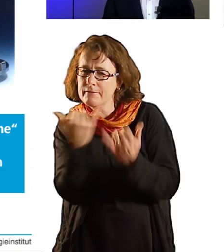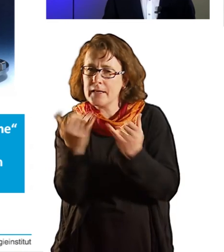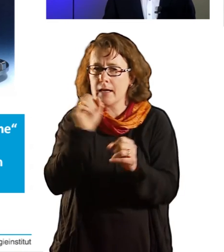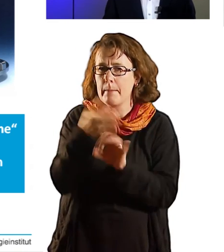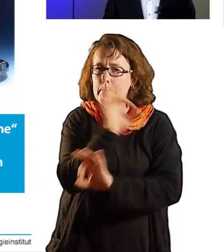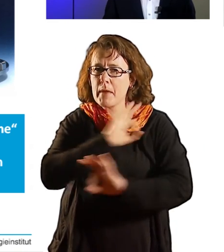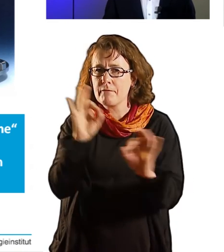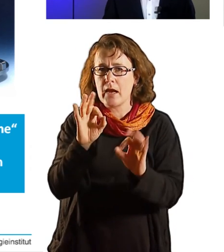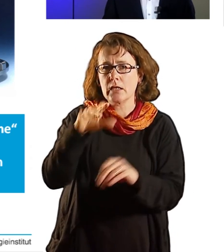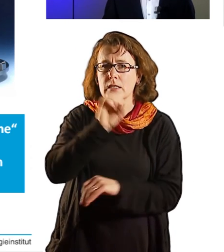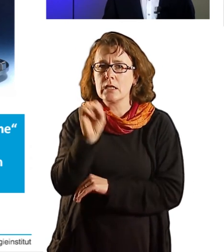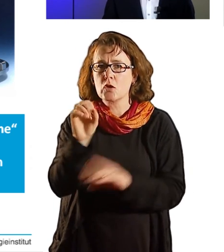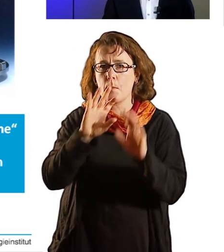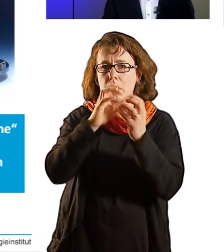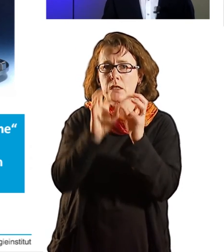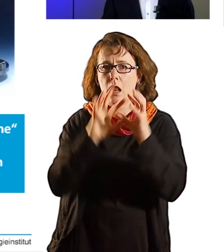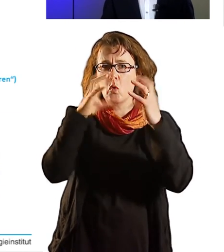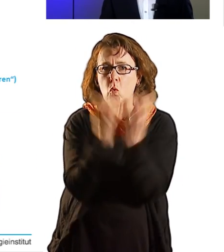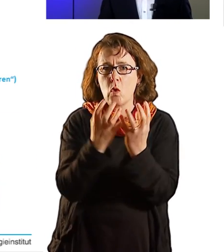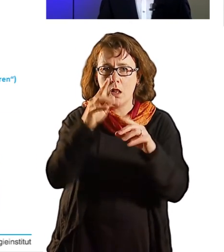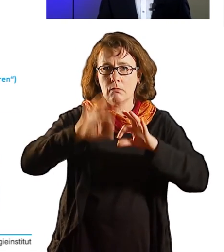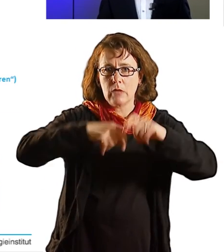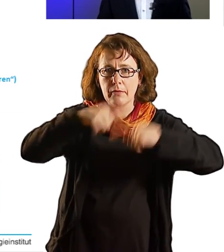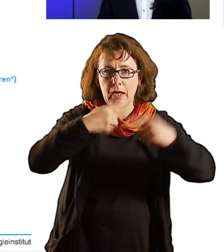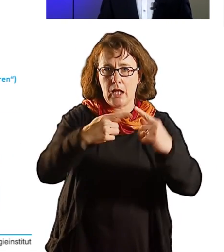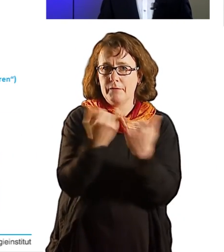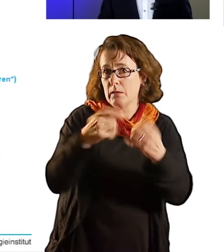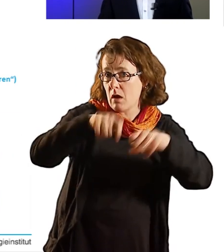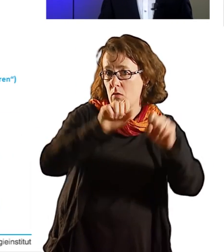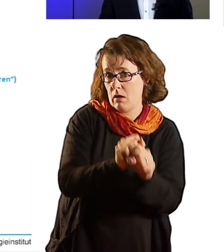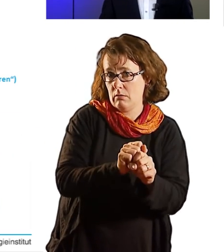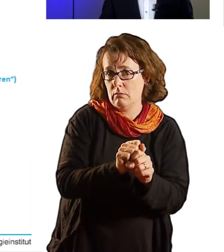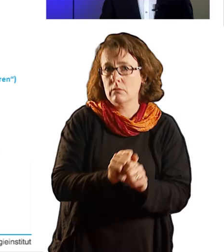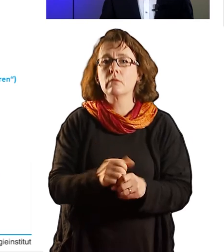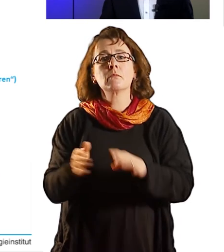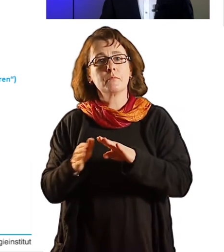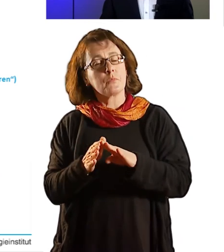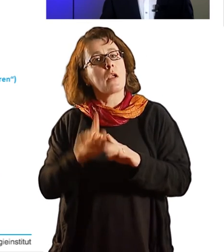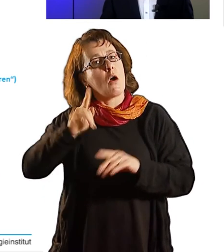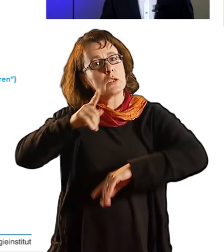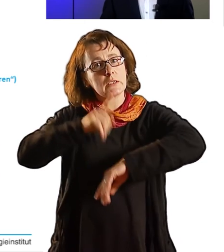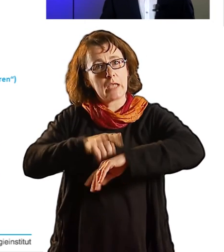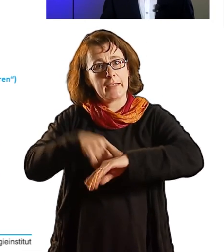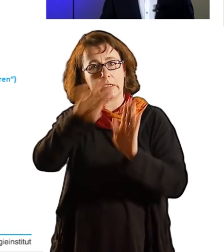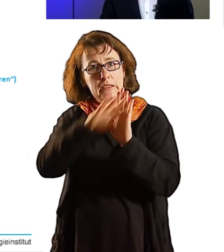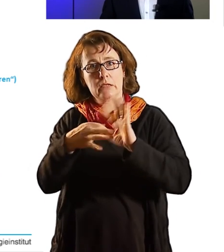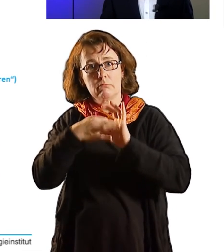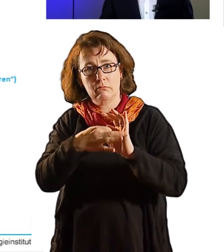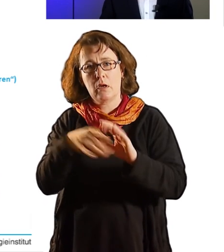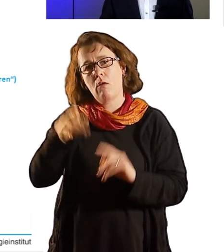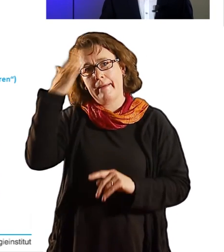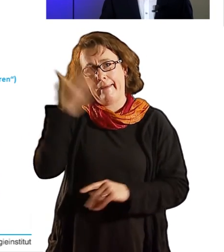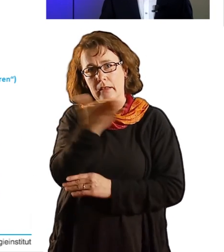perfekten Siliziumkristallkugeln entwickelt. Die gesetzliche Zeit für Deutschland ist das bekannteste Produkt der PTB. Sie basiert